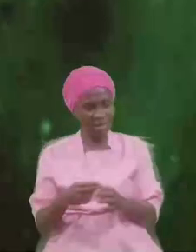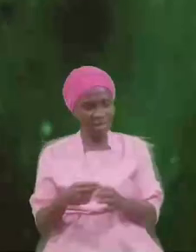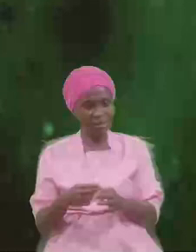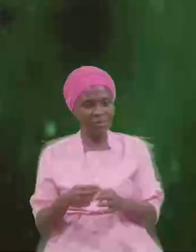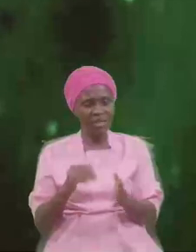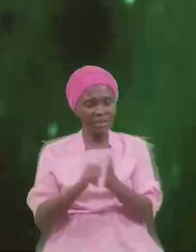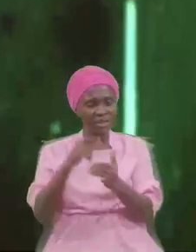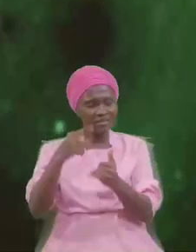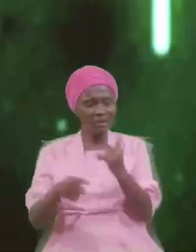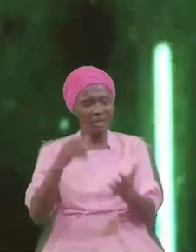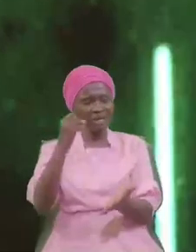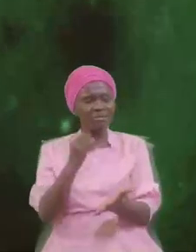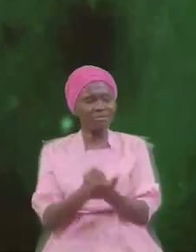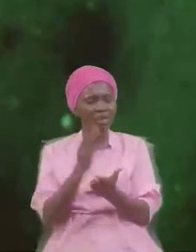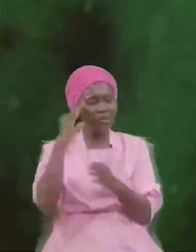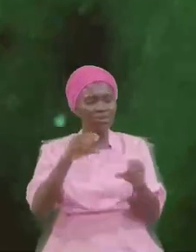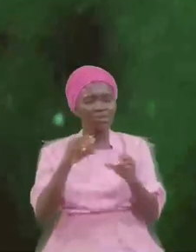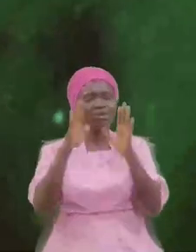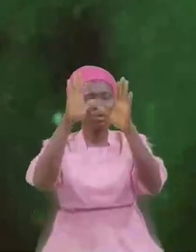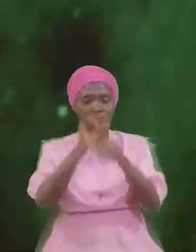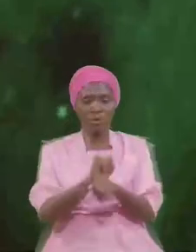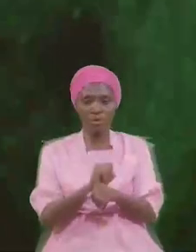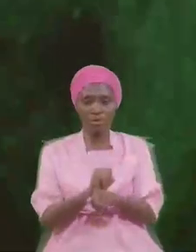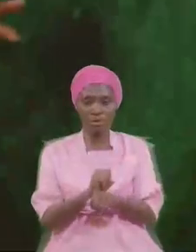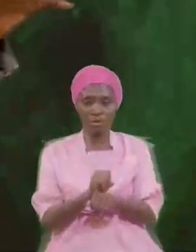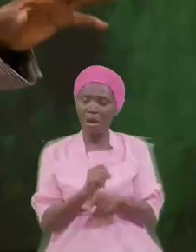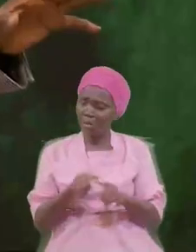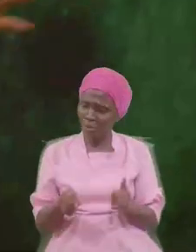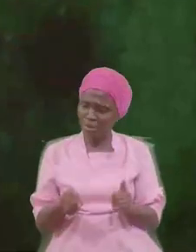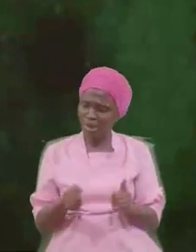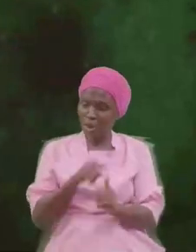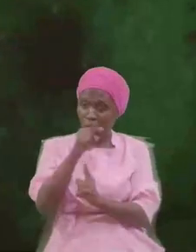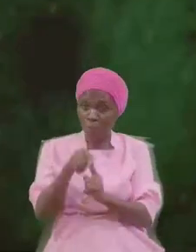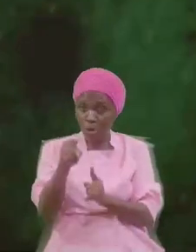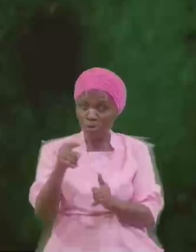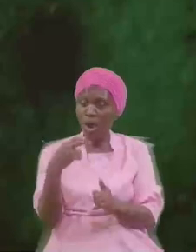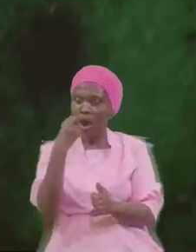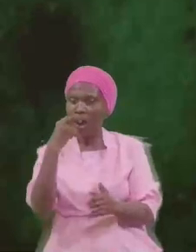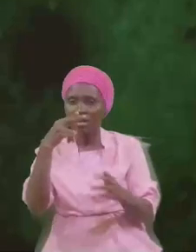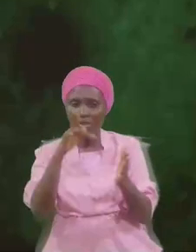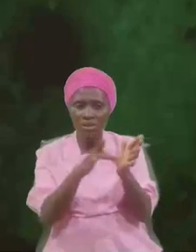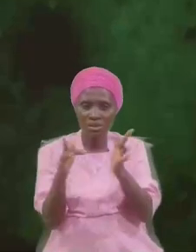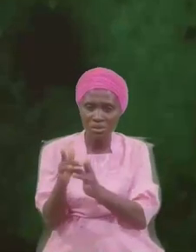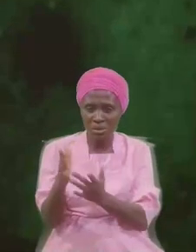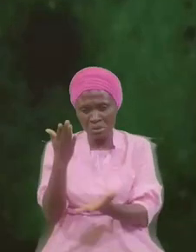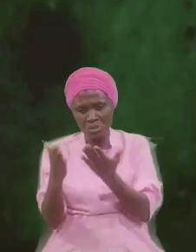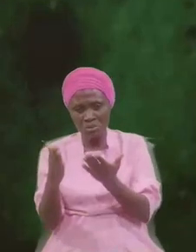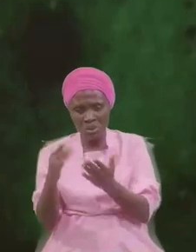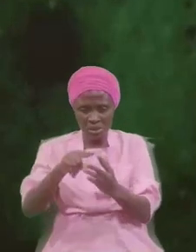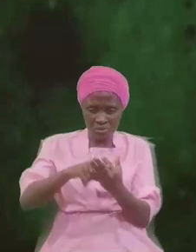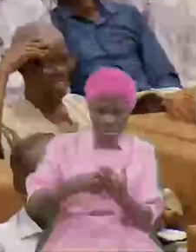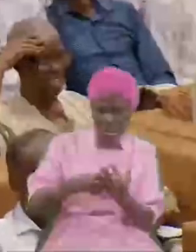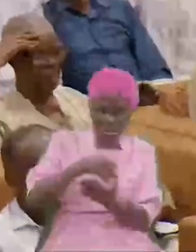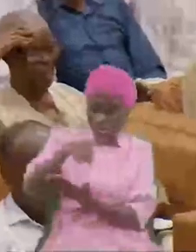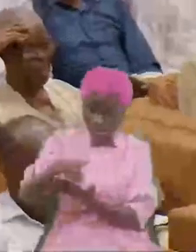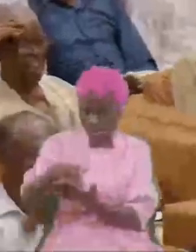que cela ferait des miracles. Mais lorsque vous mentionnez Jésus, que ce soit au commencement ou au milieu ou à la fin, quelque chose